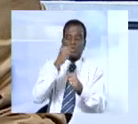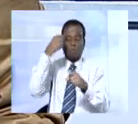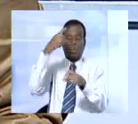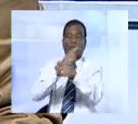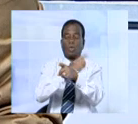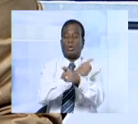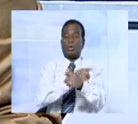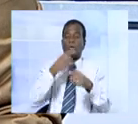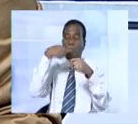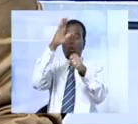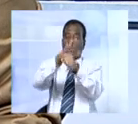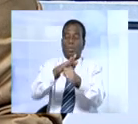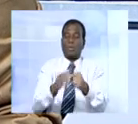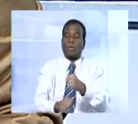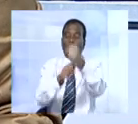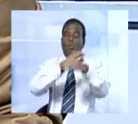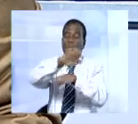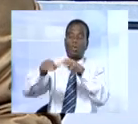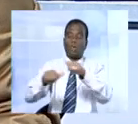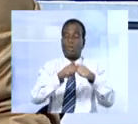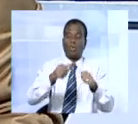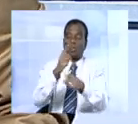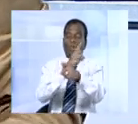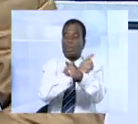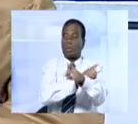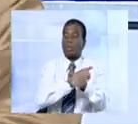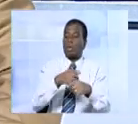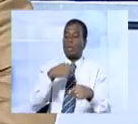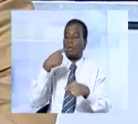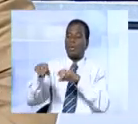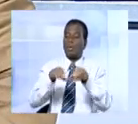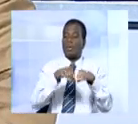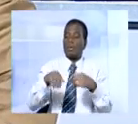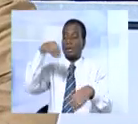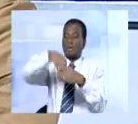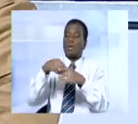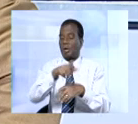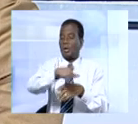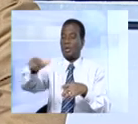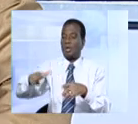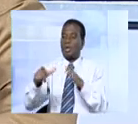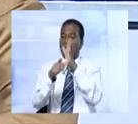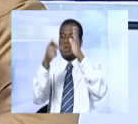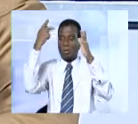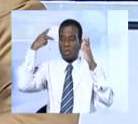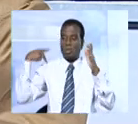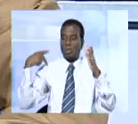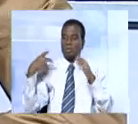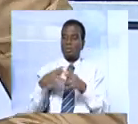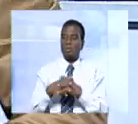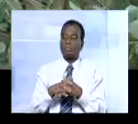localité. Elles promettent de soutenir toutes les actions de développement qui vont être menées dans leur sous-préfecture. Kwasi